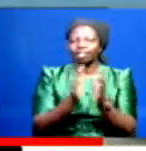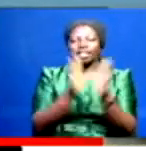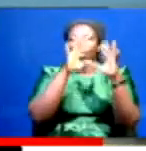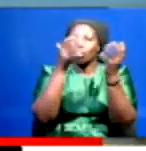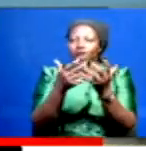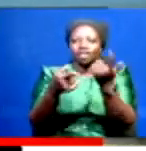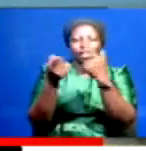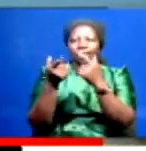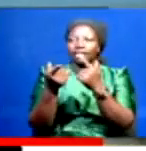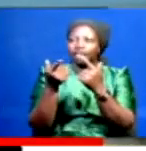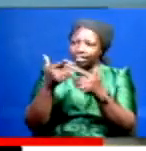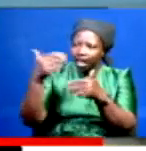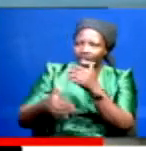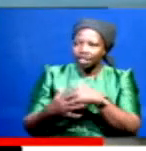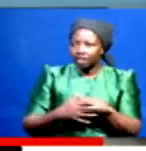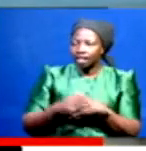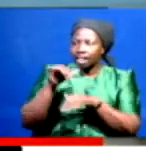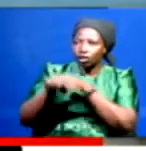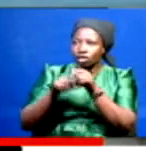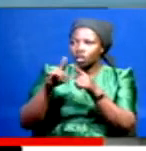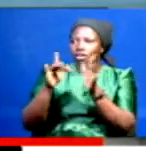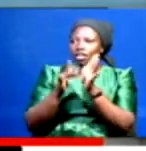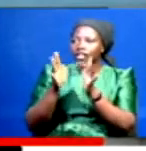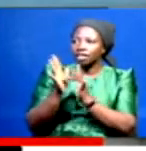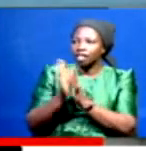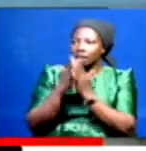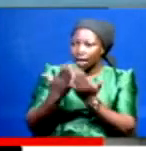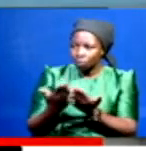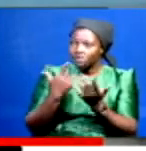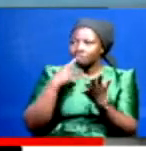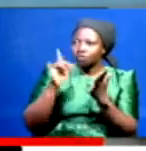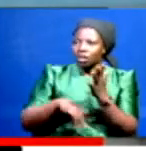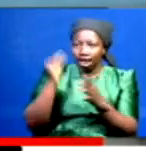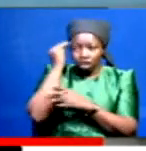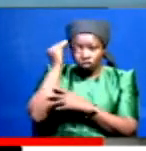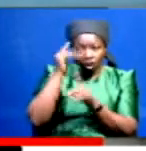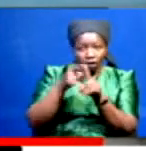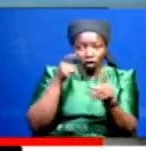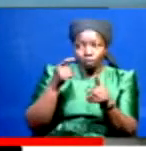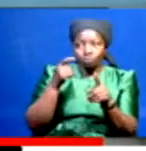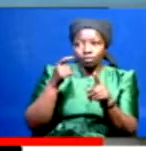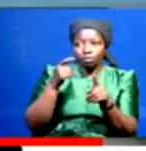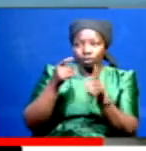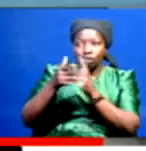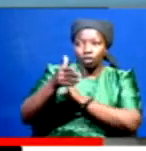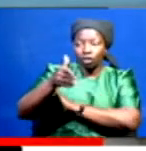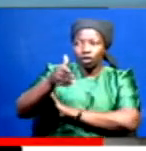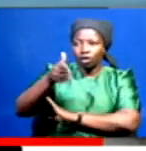kwamba elimu haitokani na Yesu. Kwa hivyo tukafanya uamuzi wa kuifuata